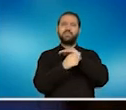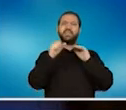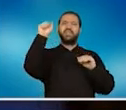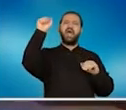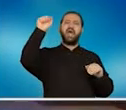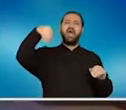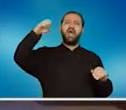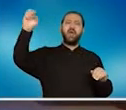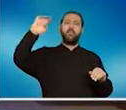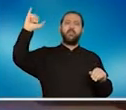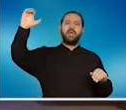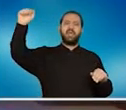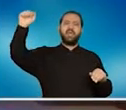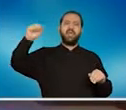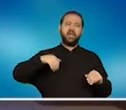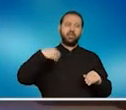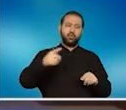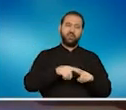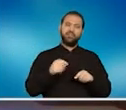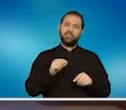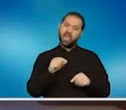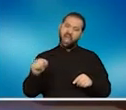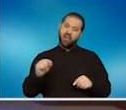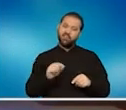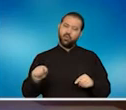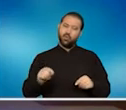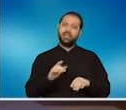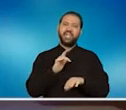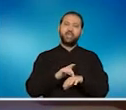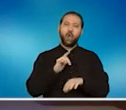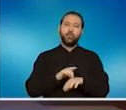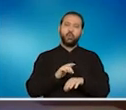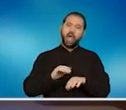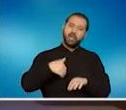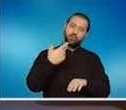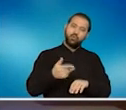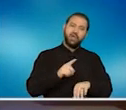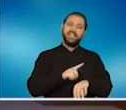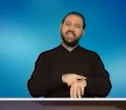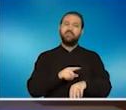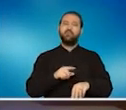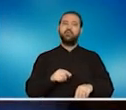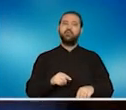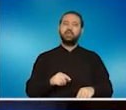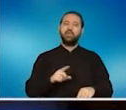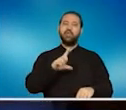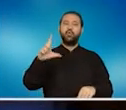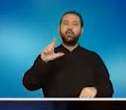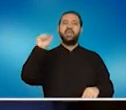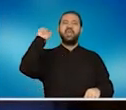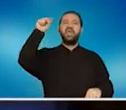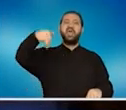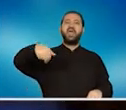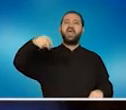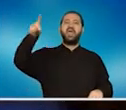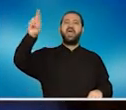american, după ce el și-a făcut o teză de doctorat despre perioada lui Șaguna, a apărut și